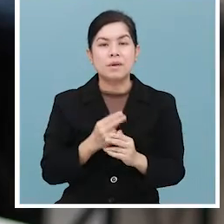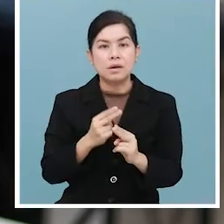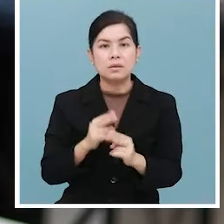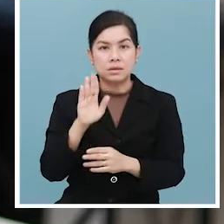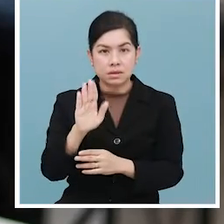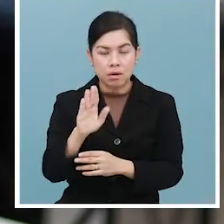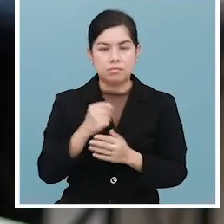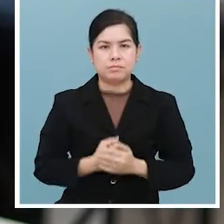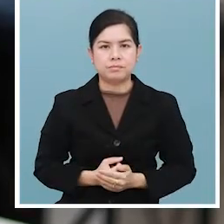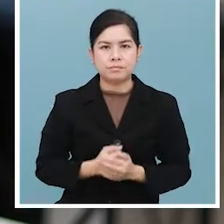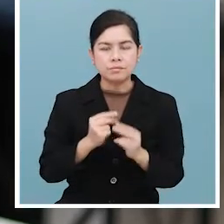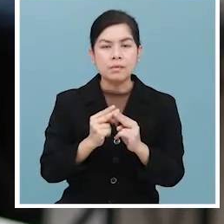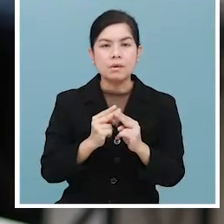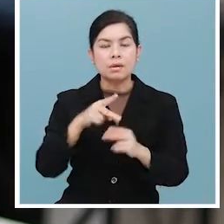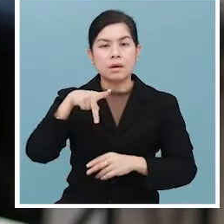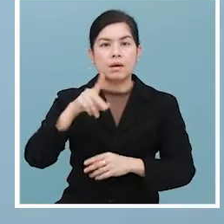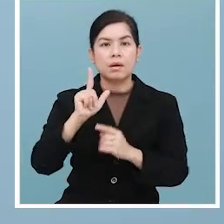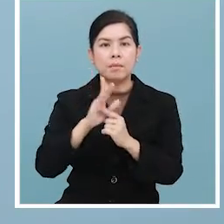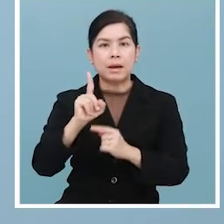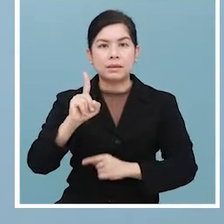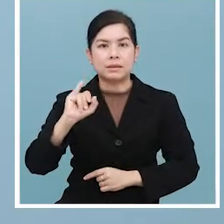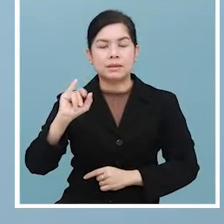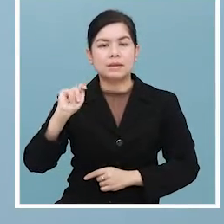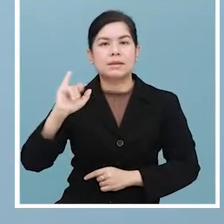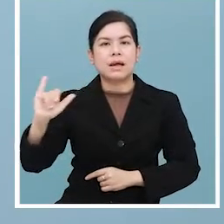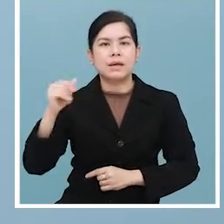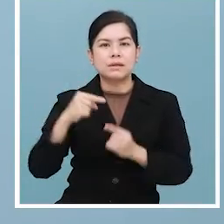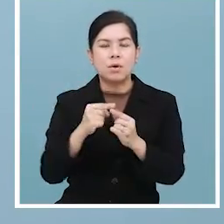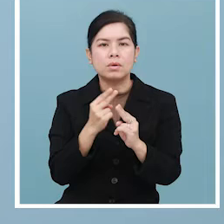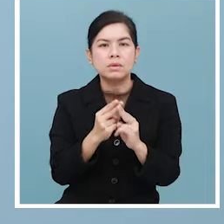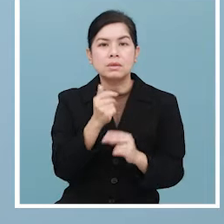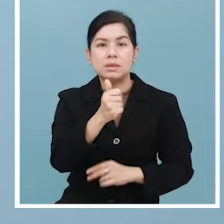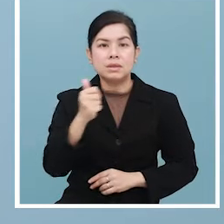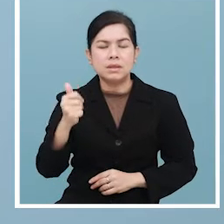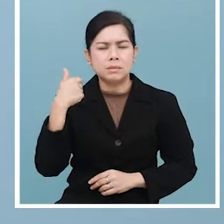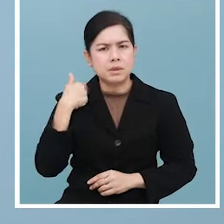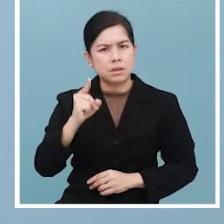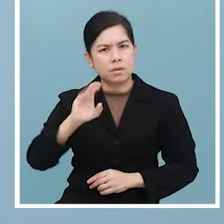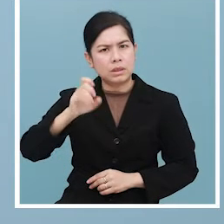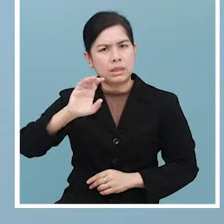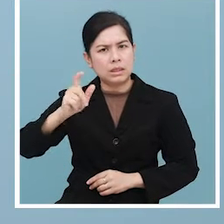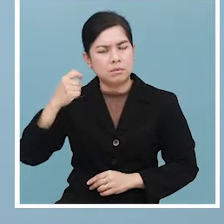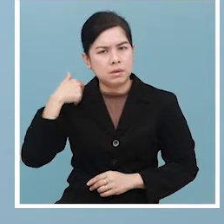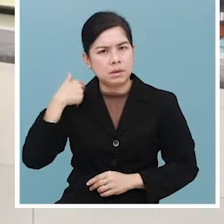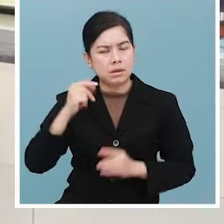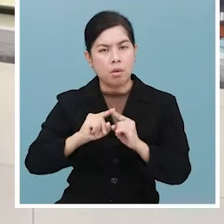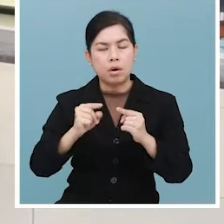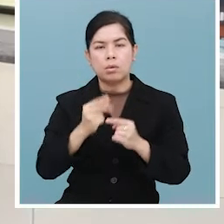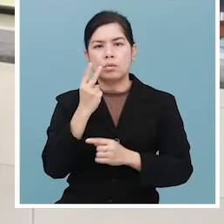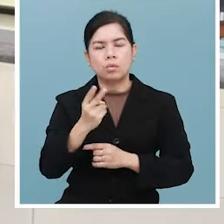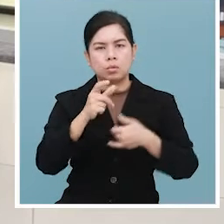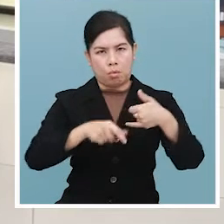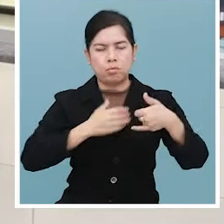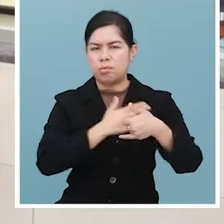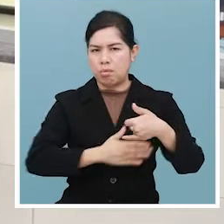ทยดีใจ ดีดีดีดี ใช่ไหมเห็นพี่มีแต่รอยยิ้มแต่ใครจะรู้ว่าโอ้โหพี่สุขภาพนี่ก็หนักอยู่เหมือนกัน ค่ะ